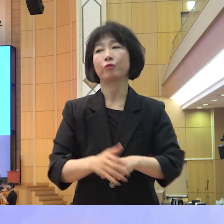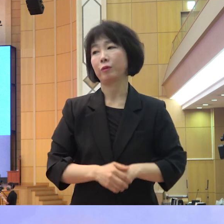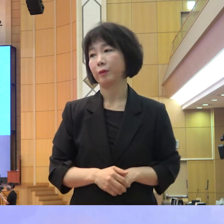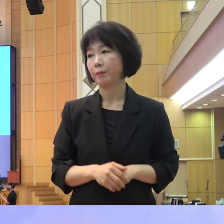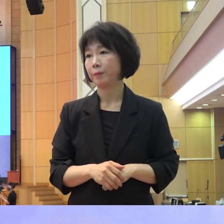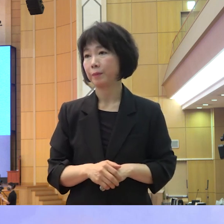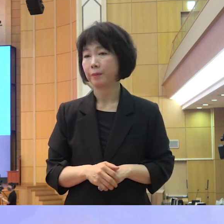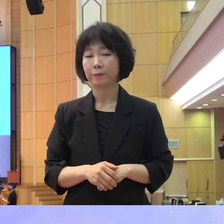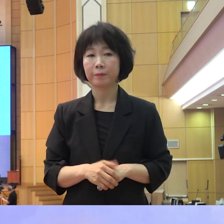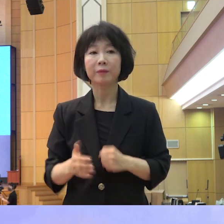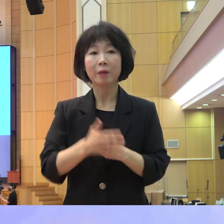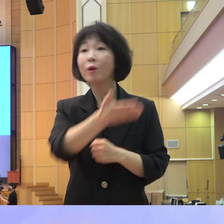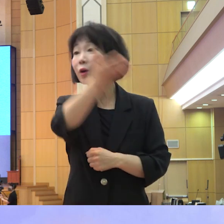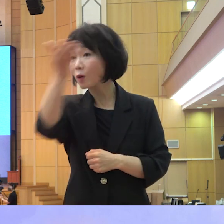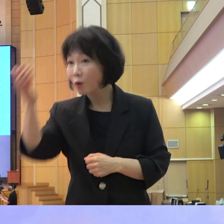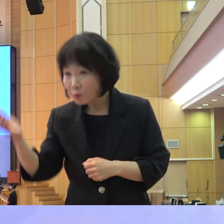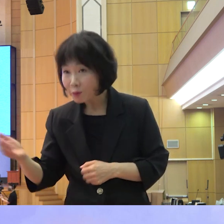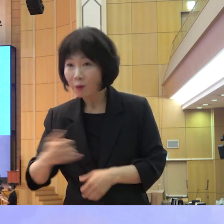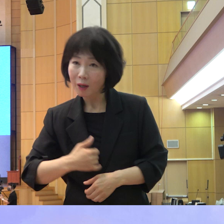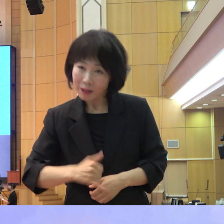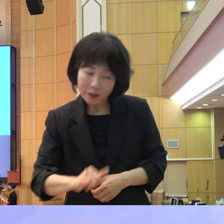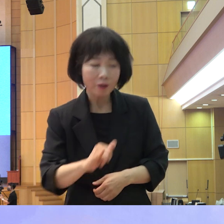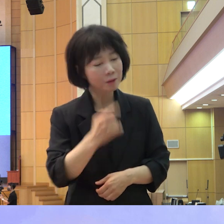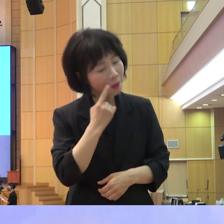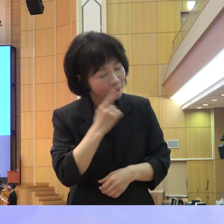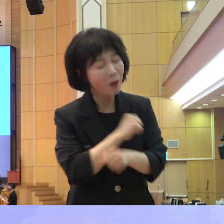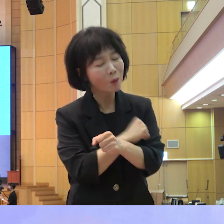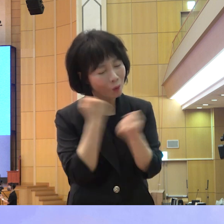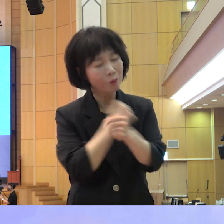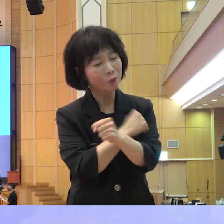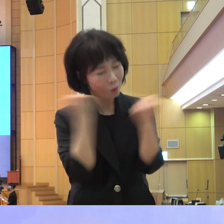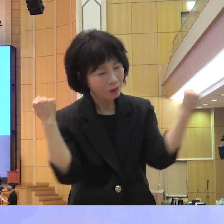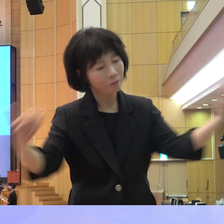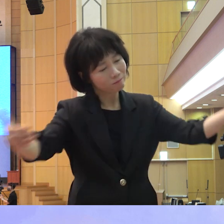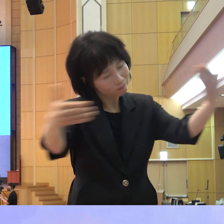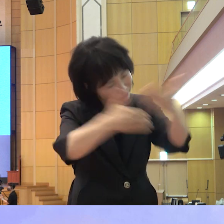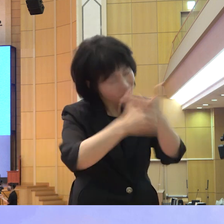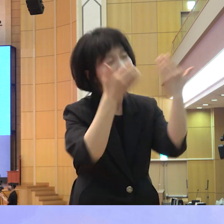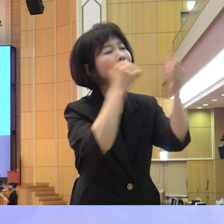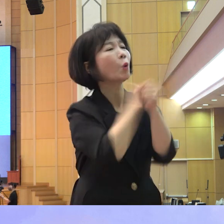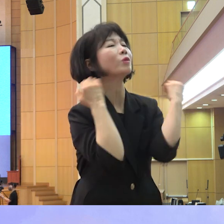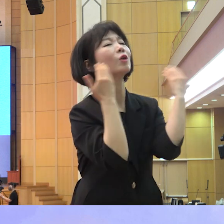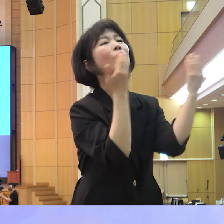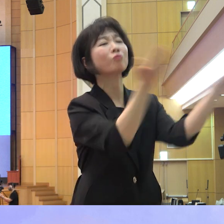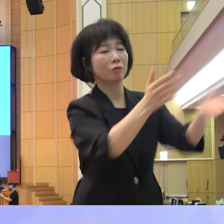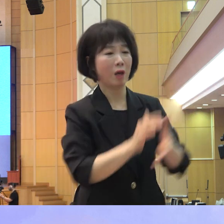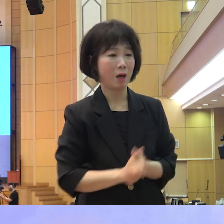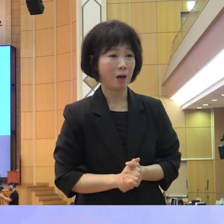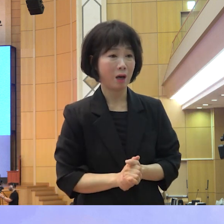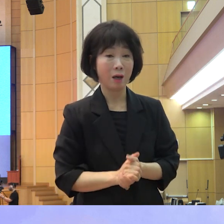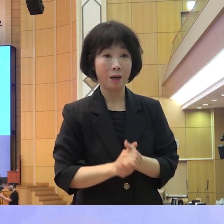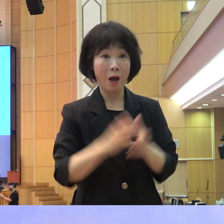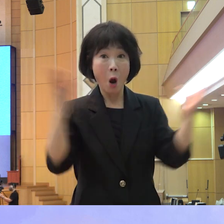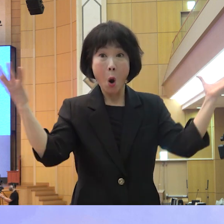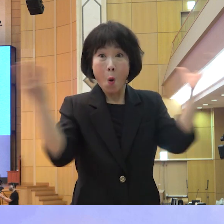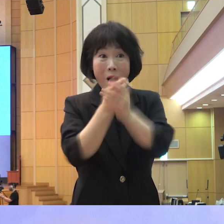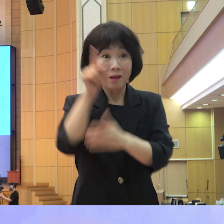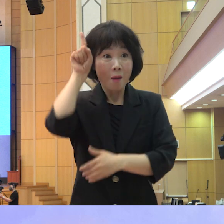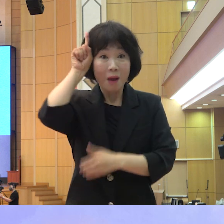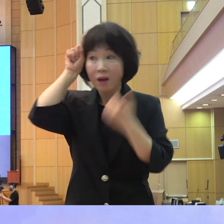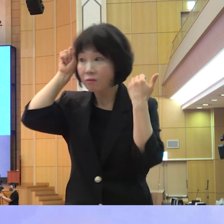아이들을 용납해 줘야 돼요. 되어가는 중이라고 생각해 줘야 됩니다. 완벽한 아이